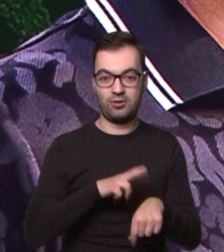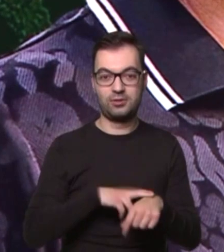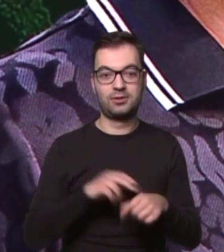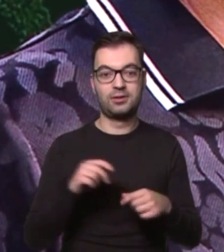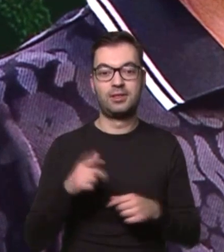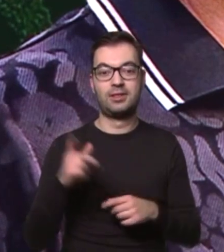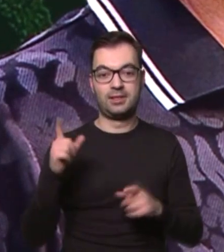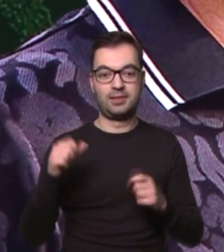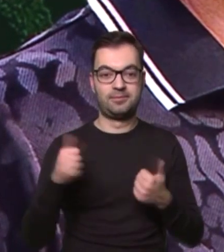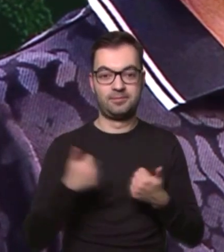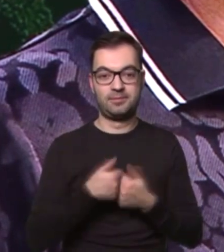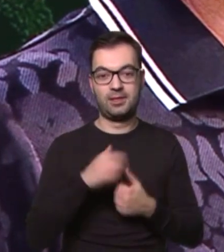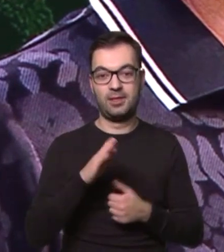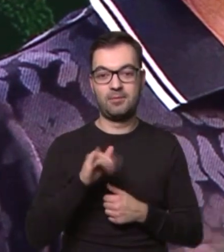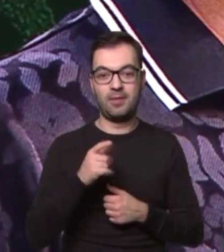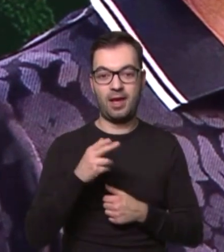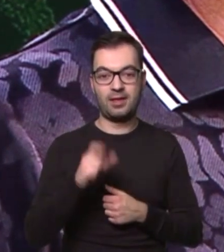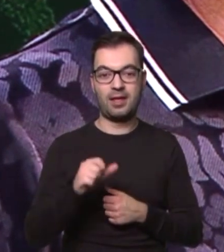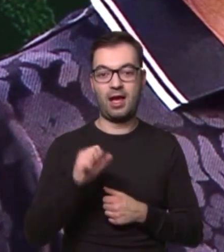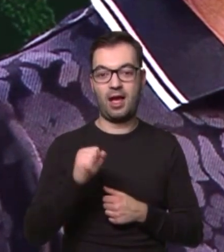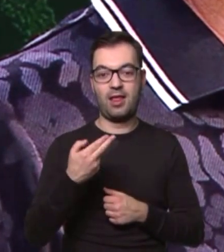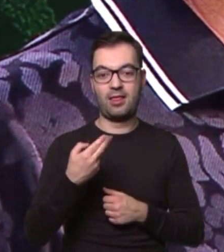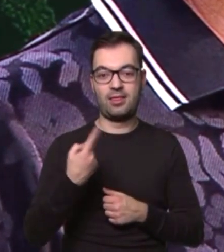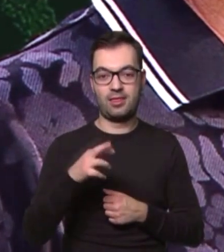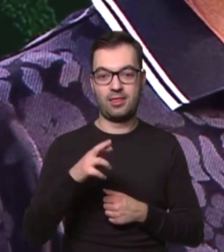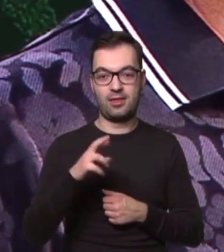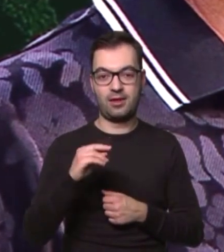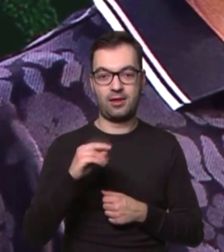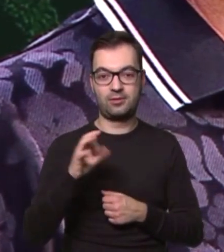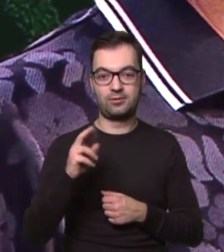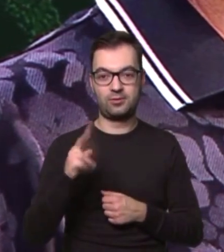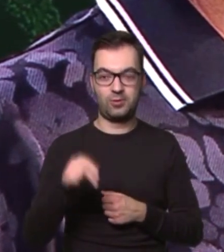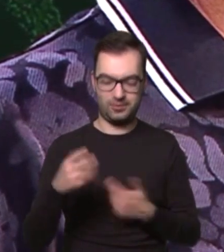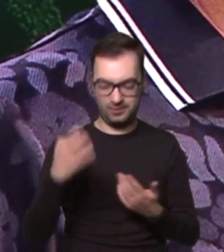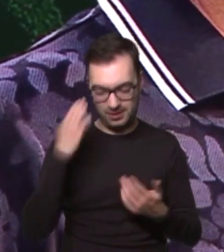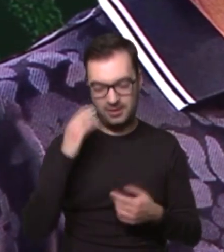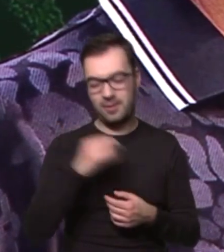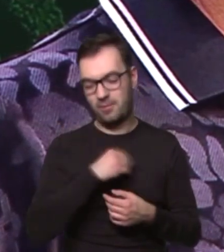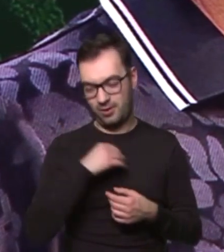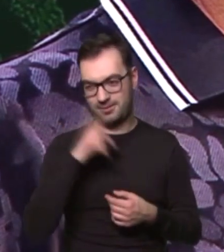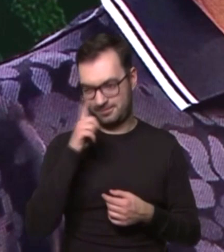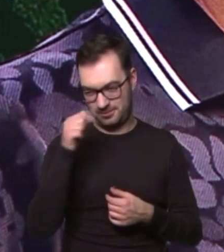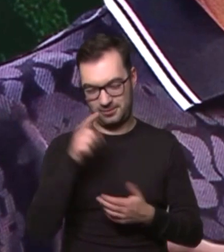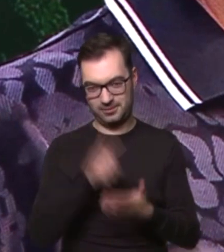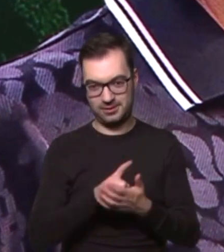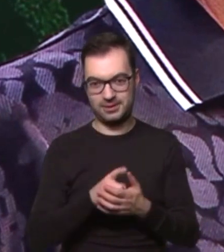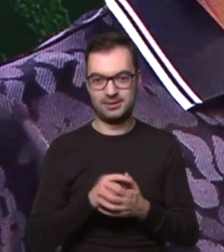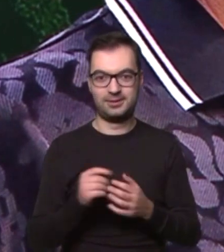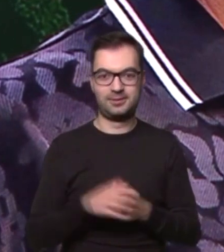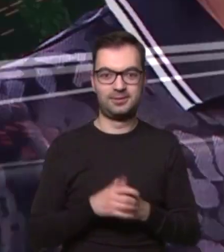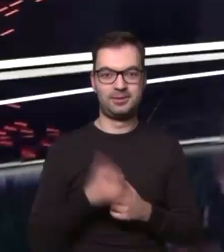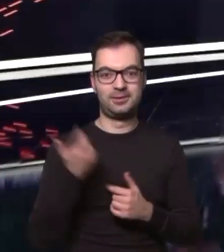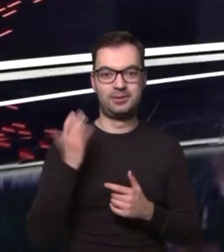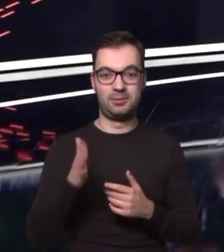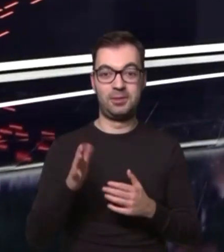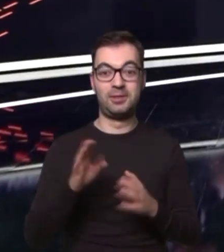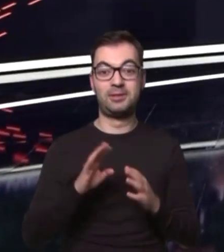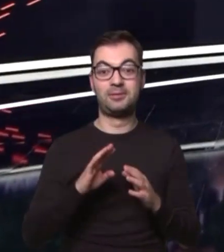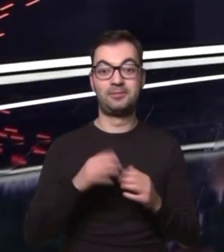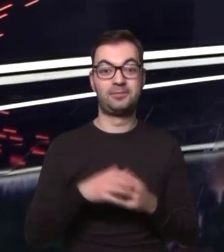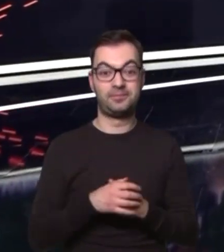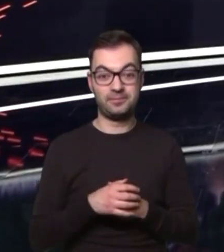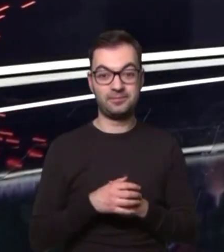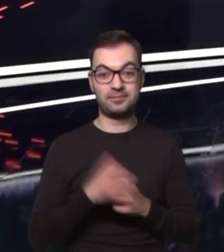swoje spotkanie z Bianką Andreescu. Nie muszę mówić, że oczywiście w roli faworytki wyjdzie na kort, aż strach się bać, co będzie po tym, co